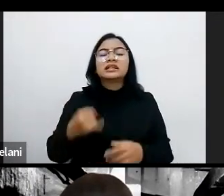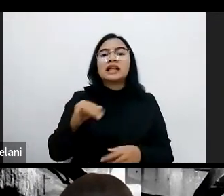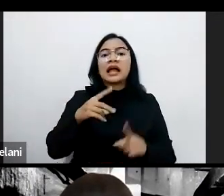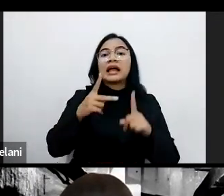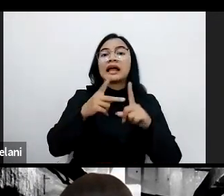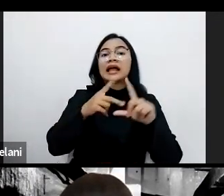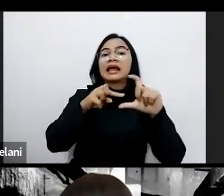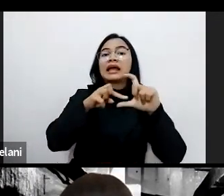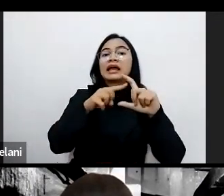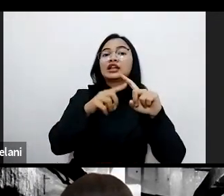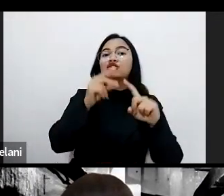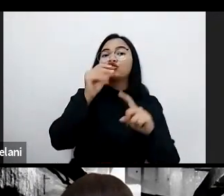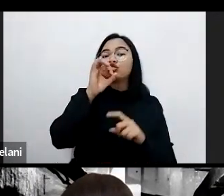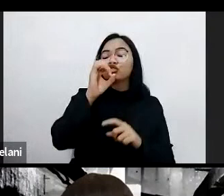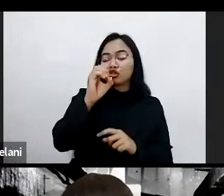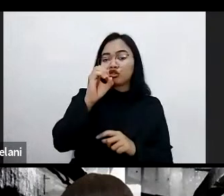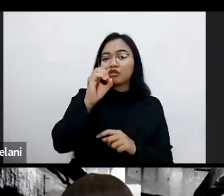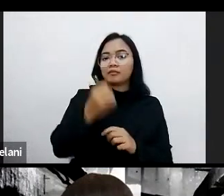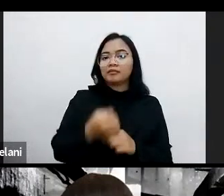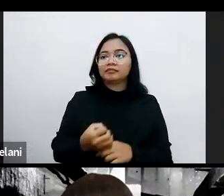kita mengacu pada etika